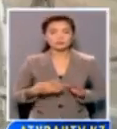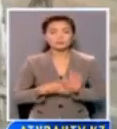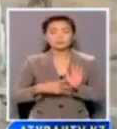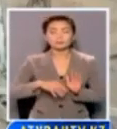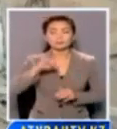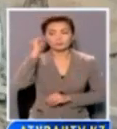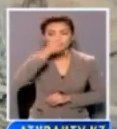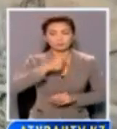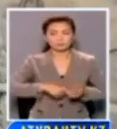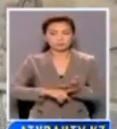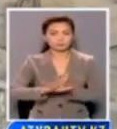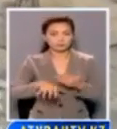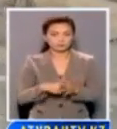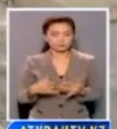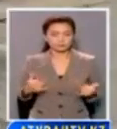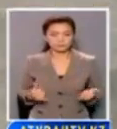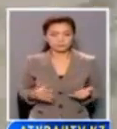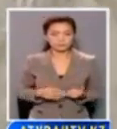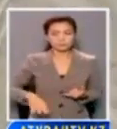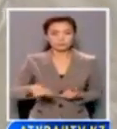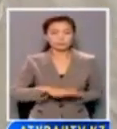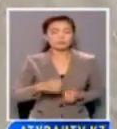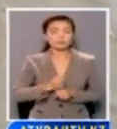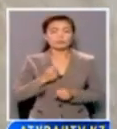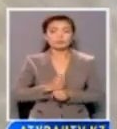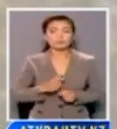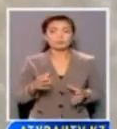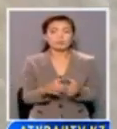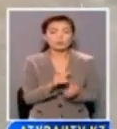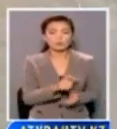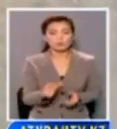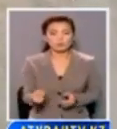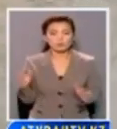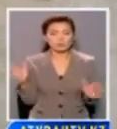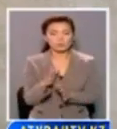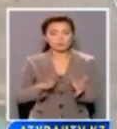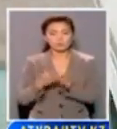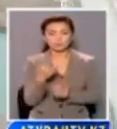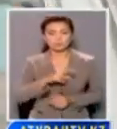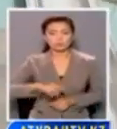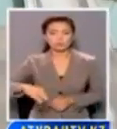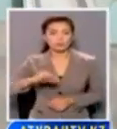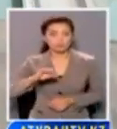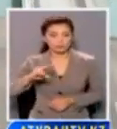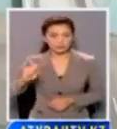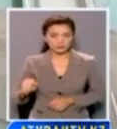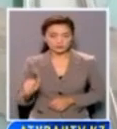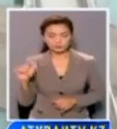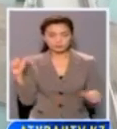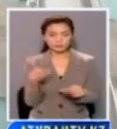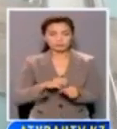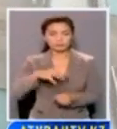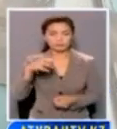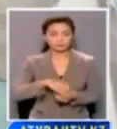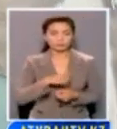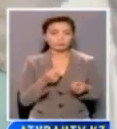90-шы жылдардың басынан бүгінге дейін жер қойынан өнім өндіруші компаниялар қоршаған ортаға 4 миллион тоннадан астам зиянды